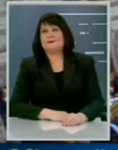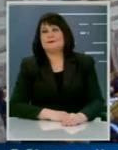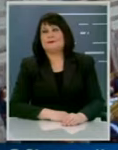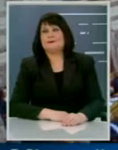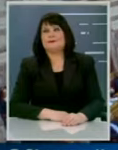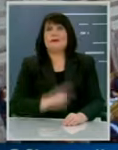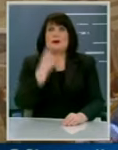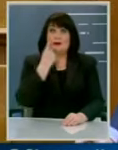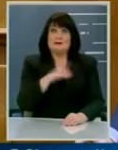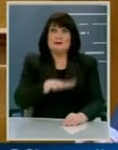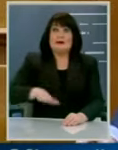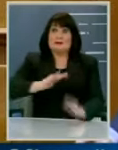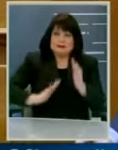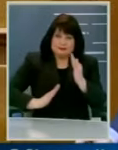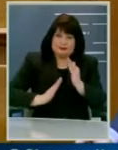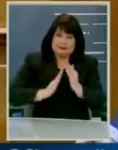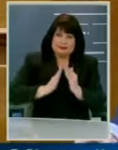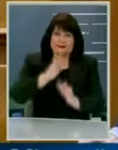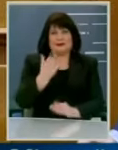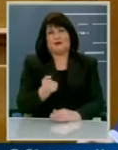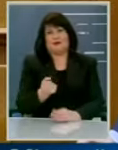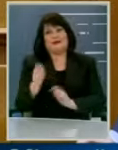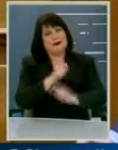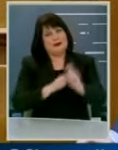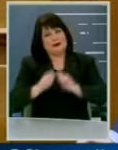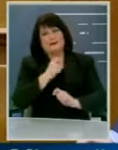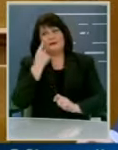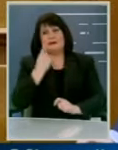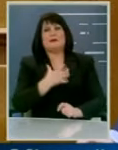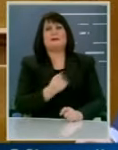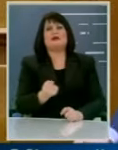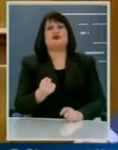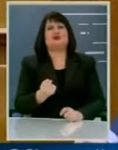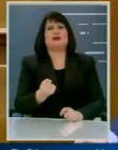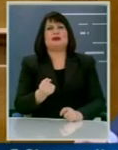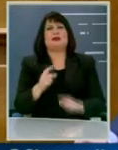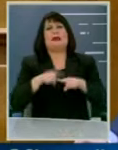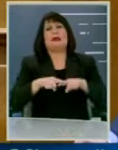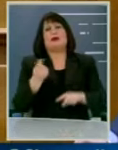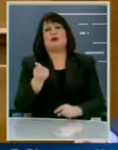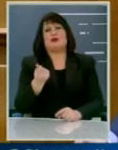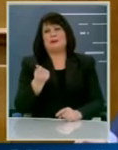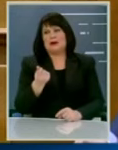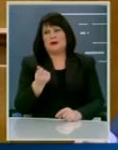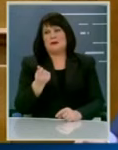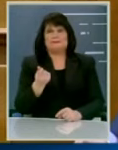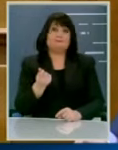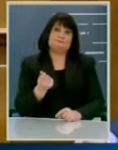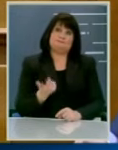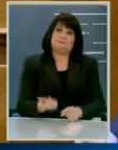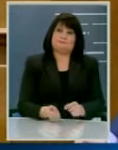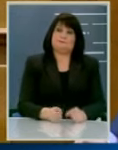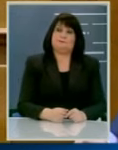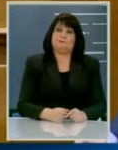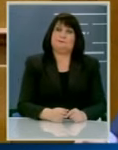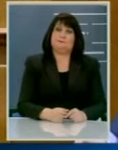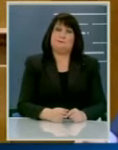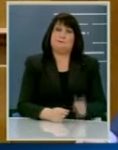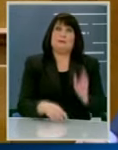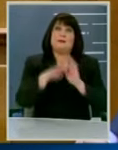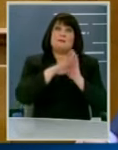Διαμορφώνεται λοιπόν κλίμα ανάκαμψης. Διαμορφώνεται κλίμα εμπιστοσύνης για την ελληνική οικονομία. Και η έξοδος από το